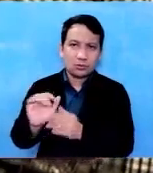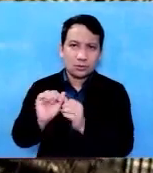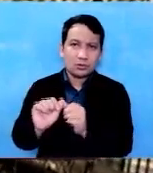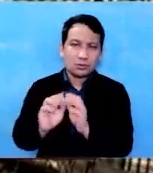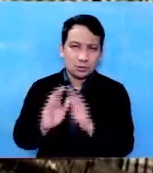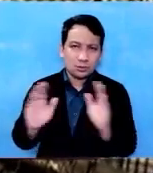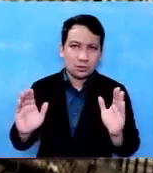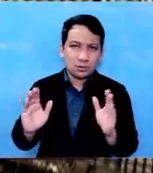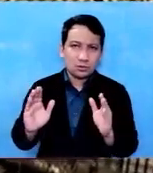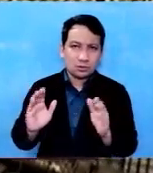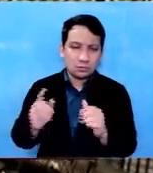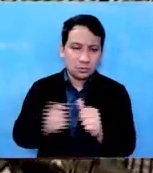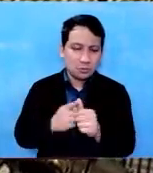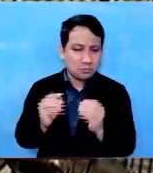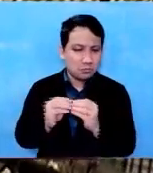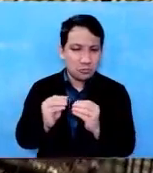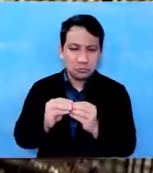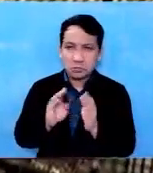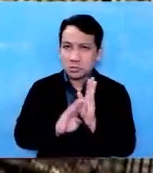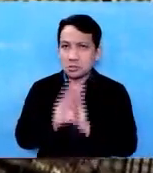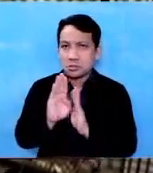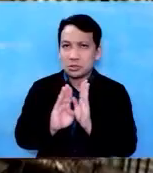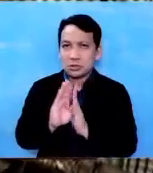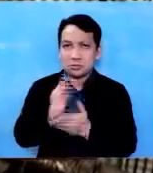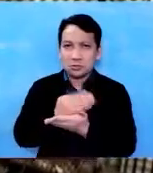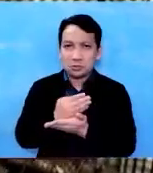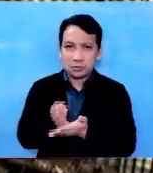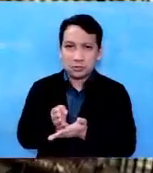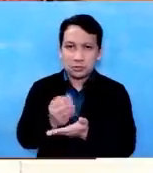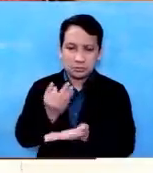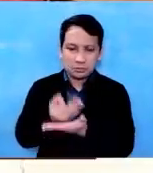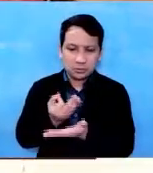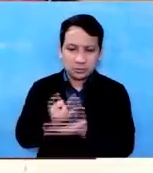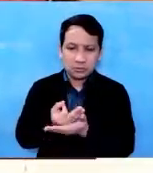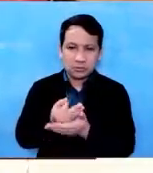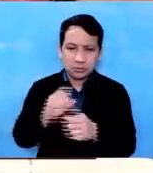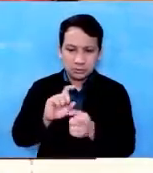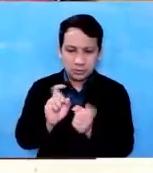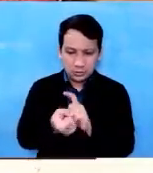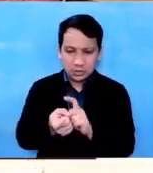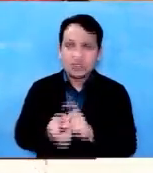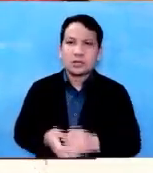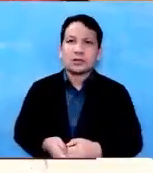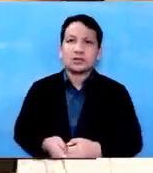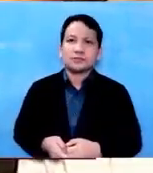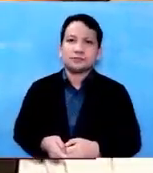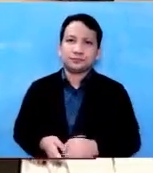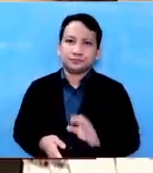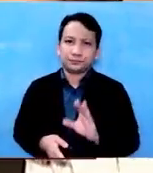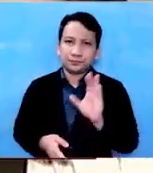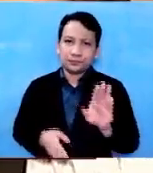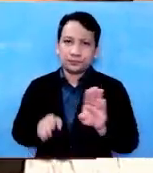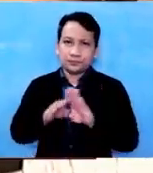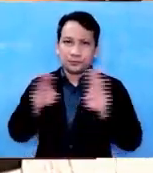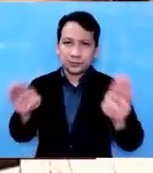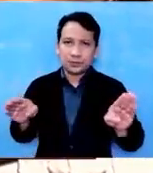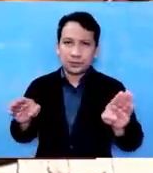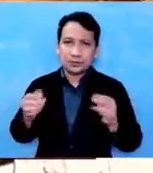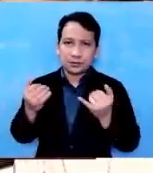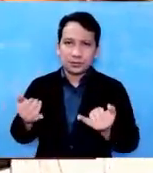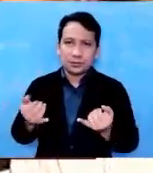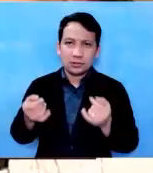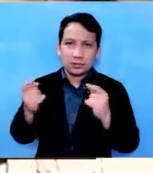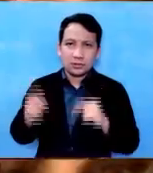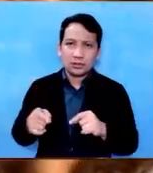sa further budget and finance reforms. Sabi ni Angara, opening statement pa lang ang naganap pero ang